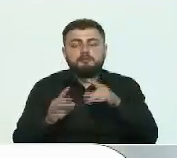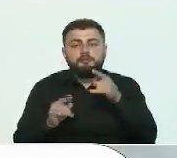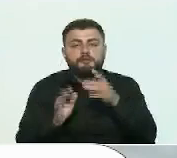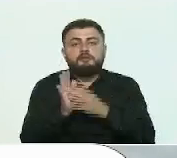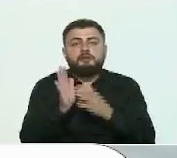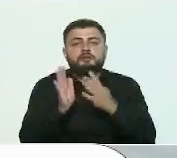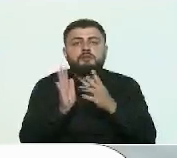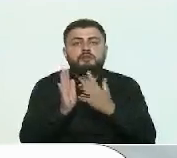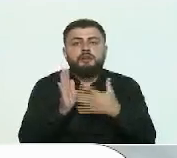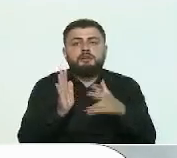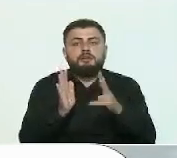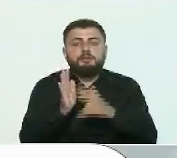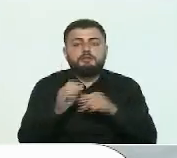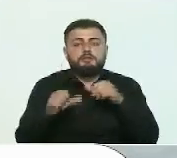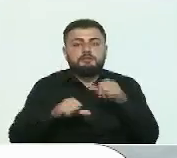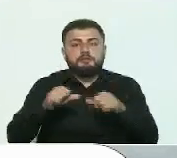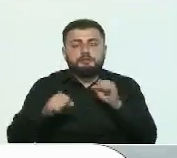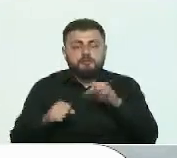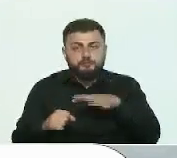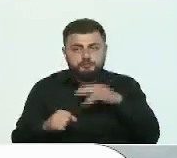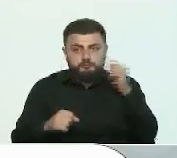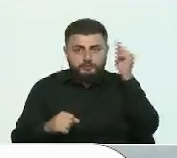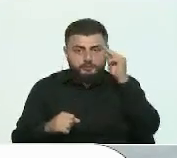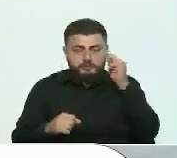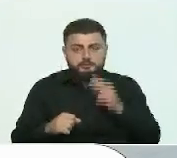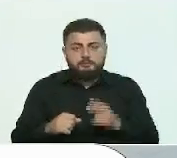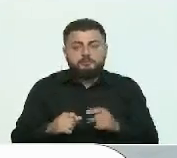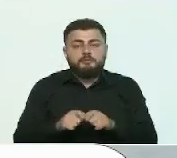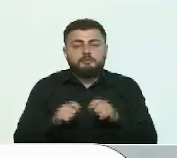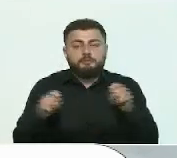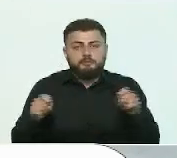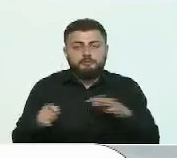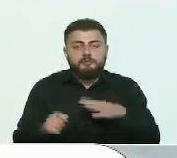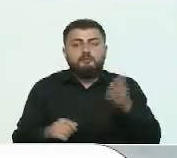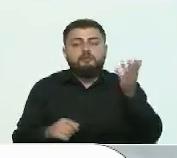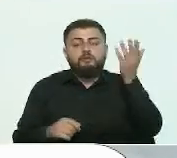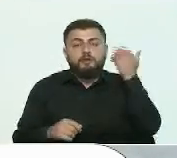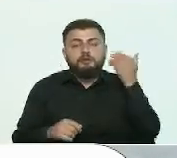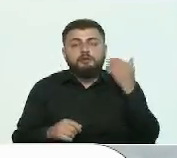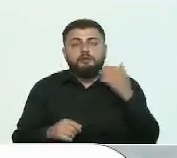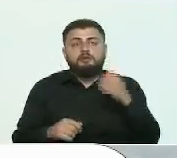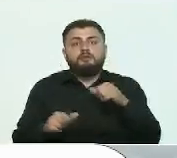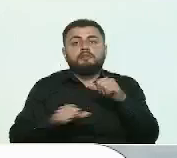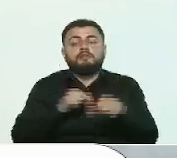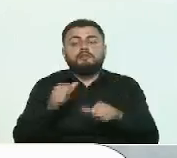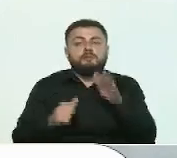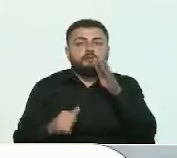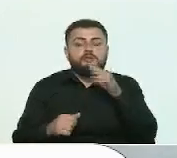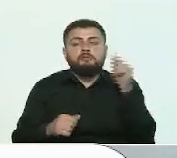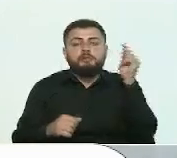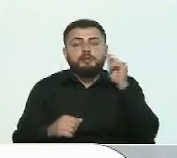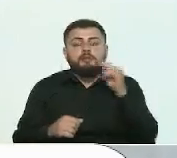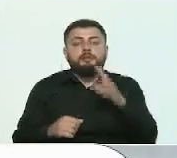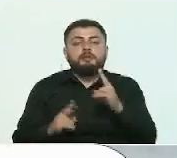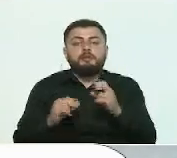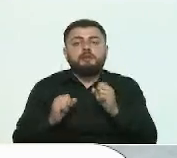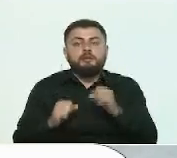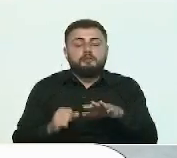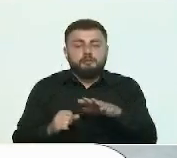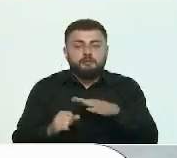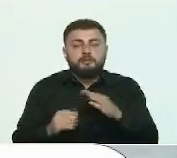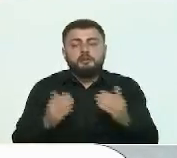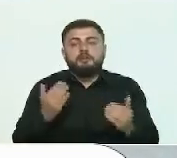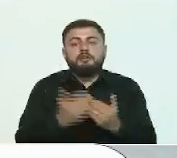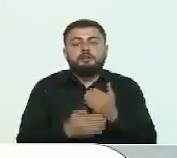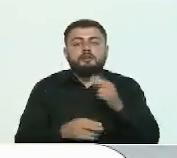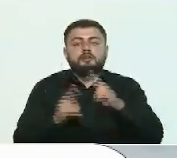1958-ci ildə səhv eləmirəmsə məktəb fəaliyyətə başlayıb. Bax, o vaxtdan keçən dövr ərzində məktəbin vəziyyəti necə idi və